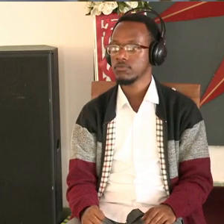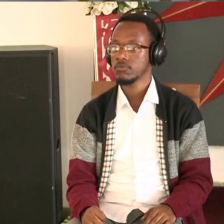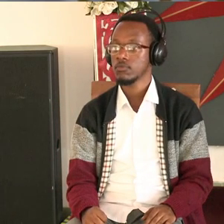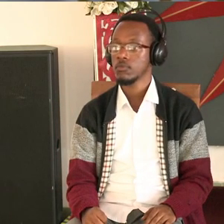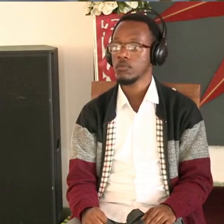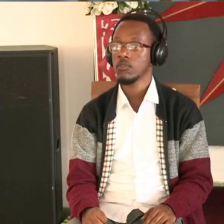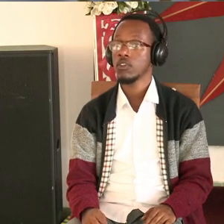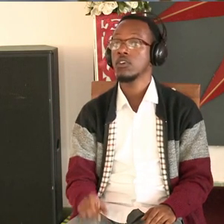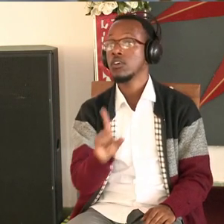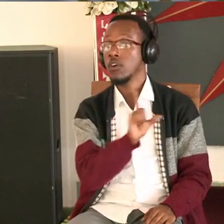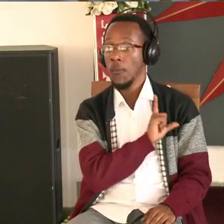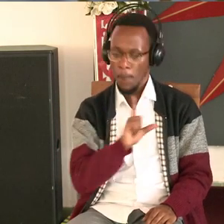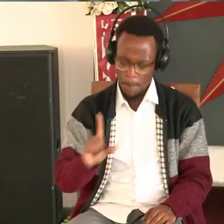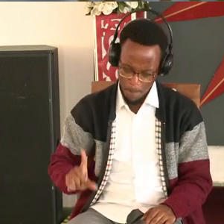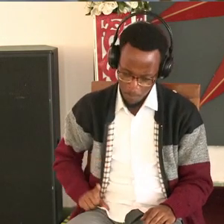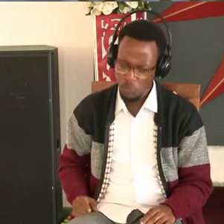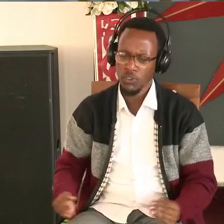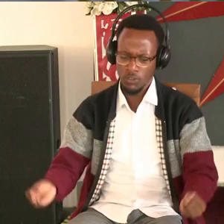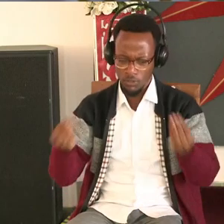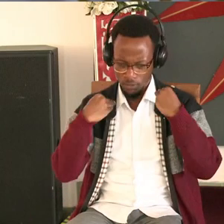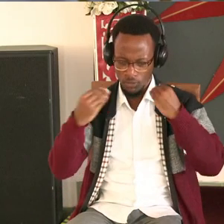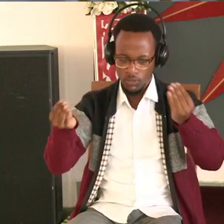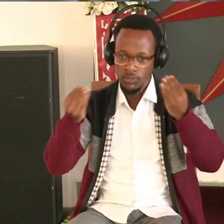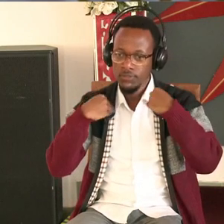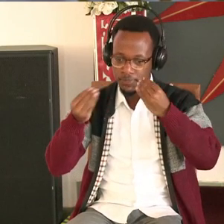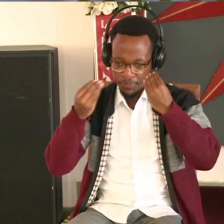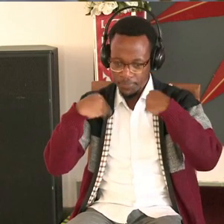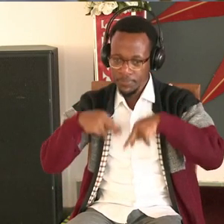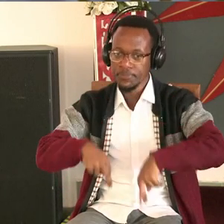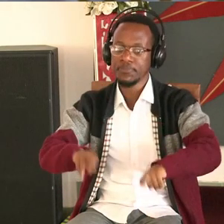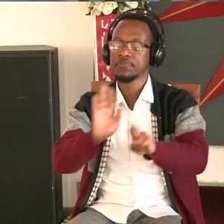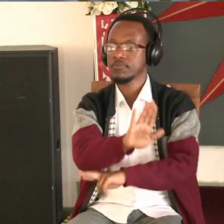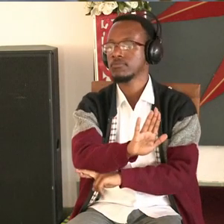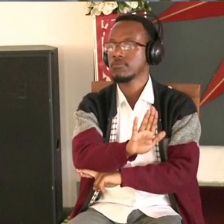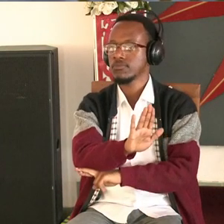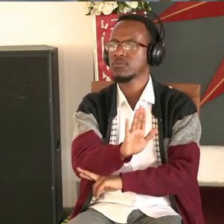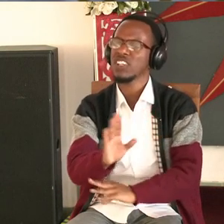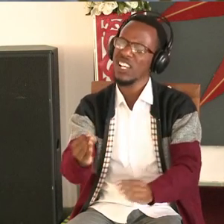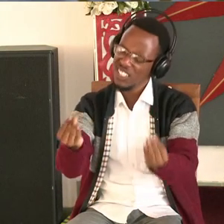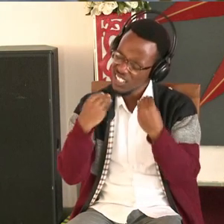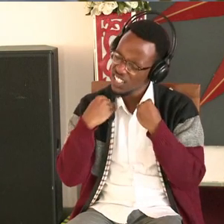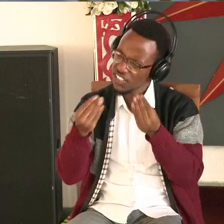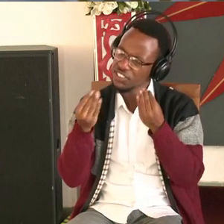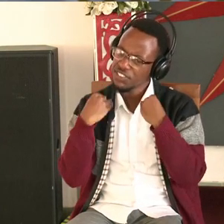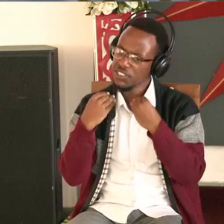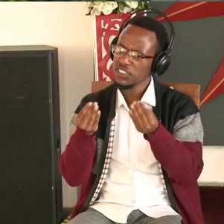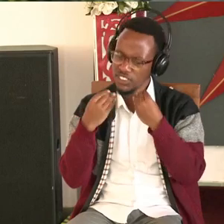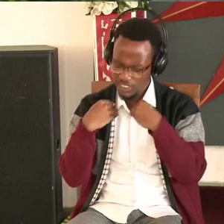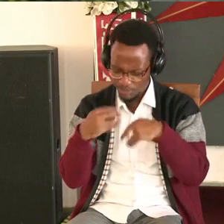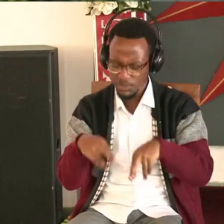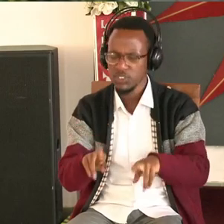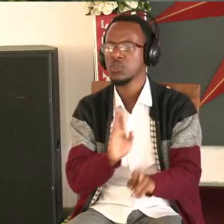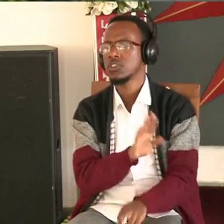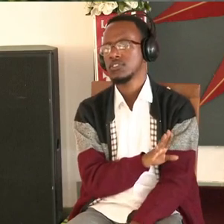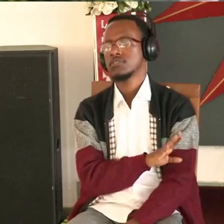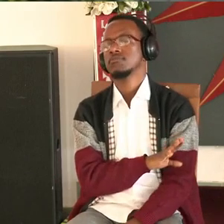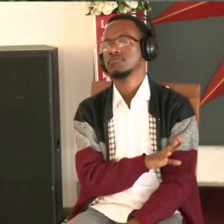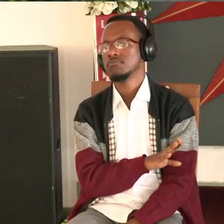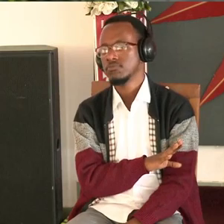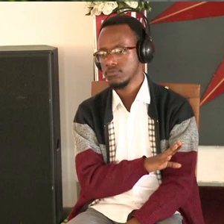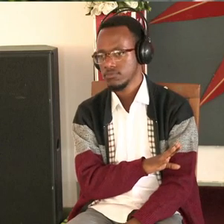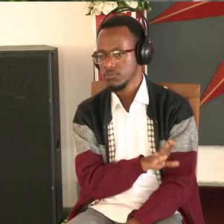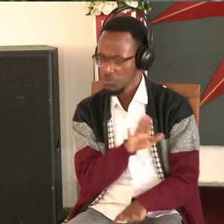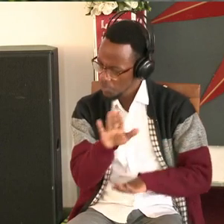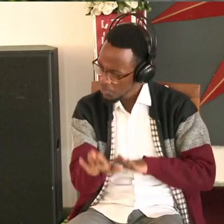Éternel, fais-moi connaître nyereka inzira zawe, nyereka inzira zawe, enseigne-moi unyigishe, unyigishe